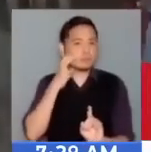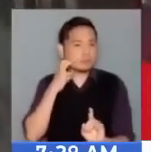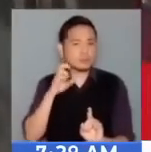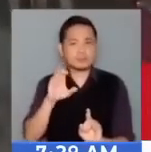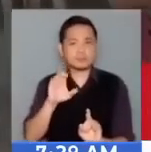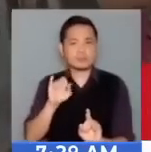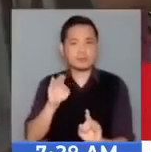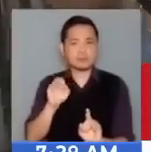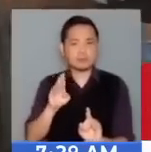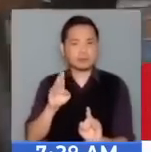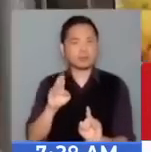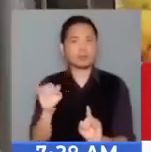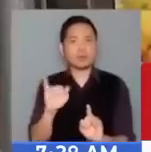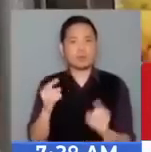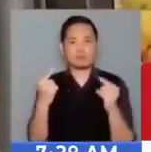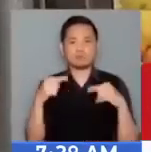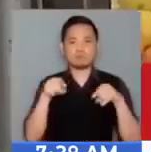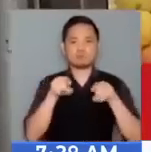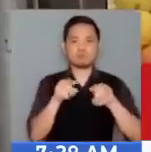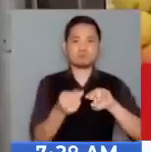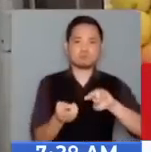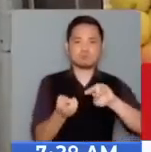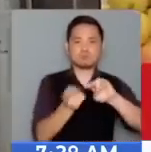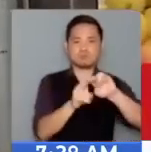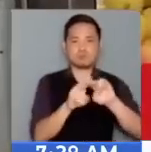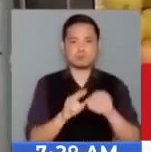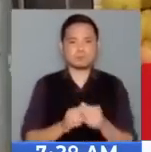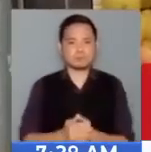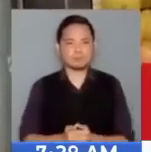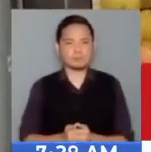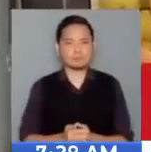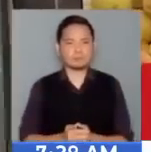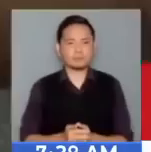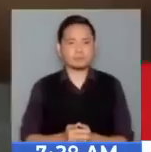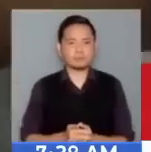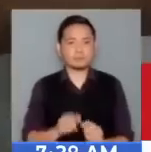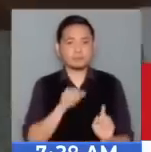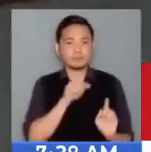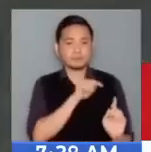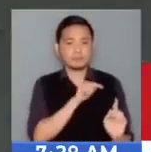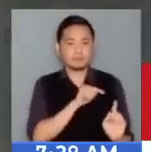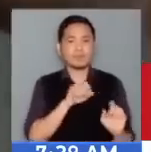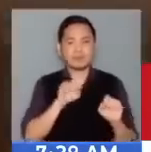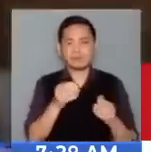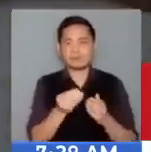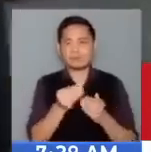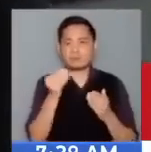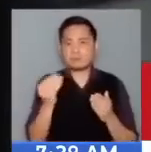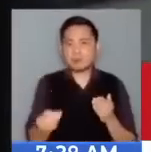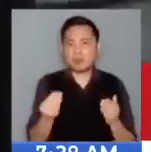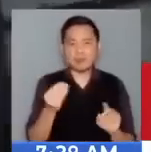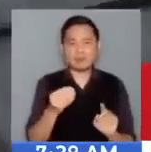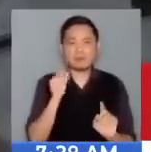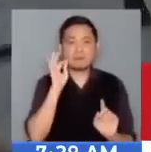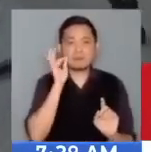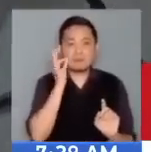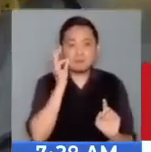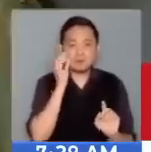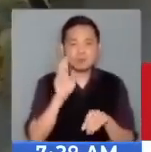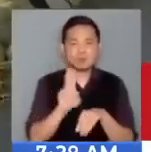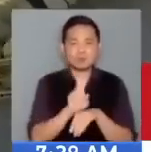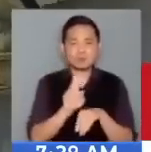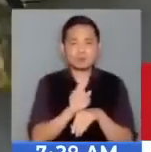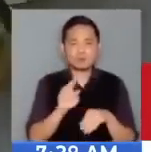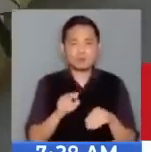Kahit walang dalang cash ang customer, pwede bumili ng prutas kay Ariali Kulintas sa Marikina Market. Basta may e-wallet, pwede mag-send payment sa kanila.